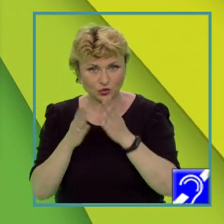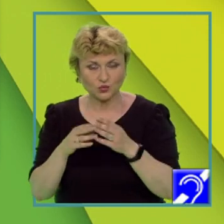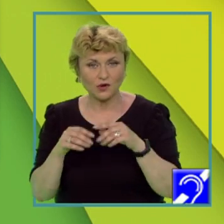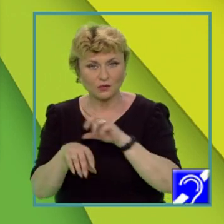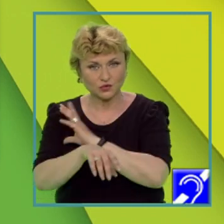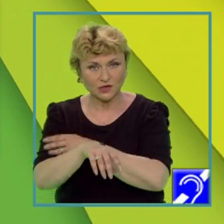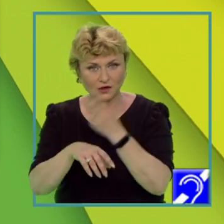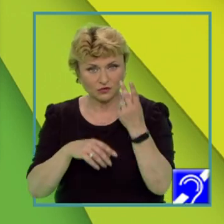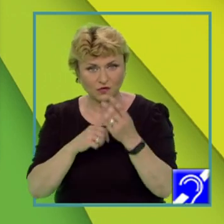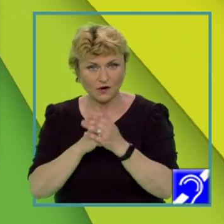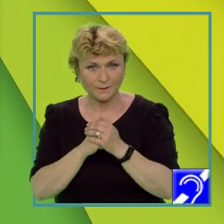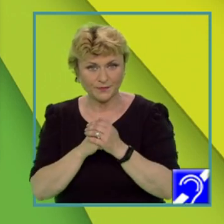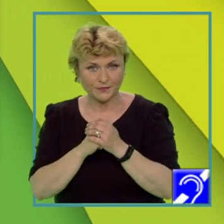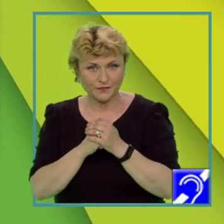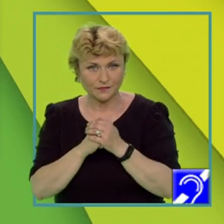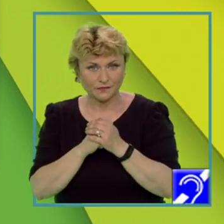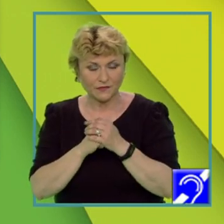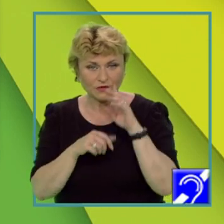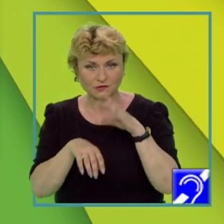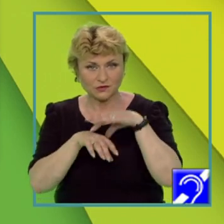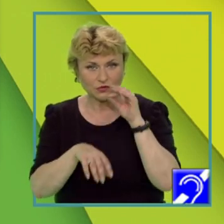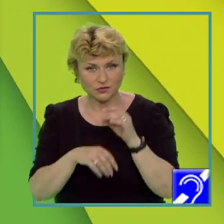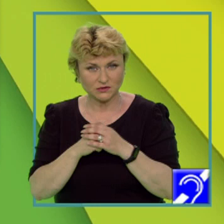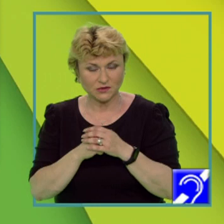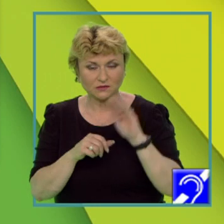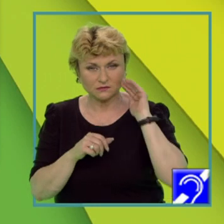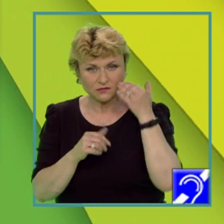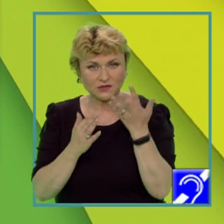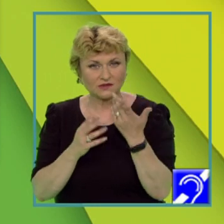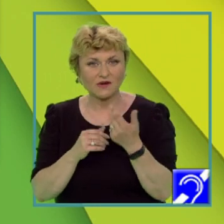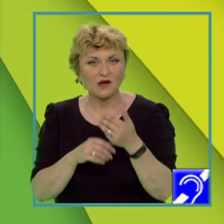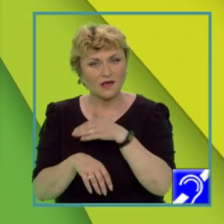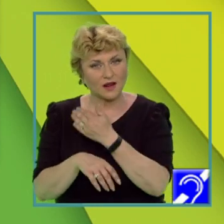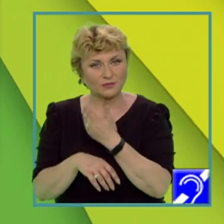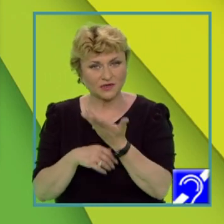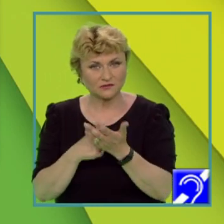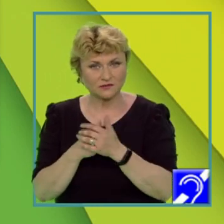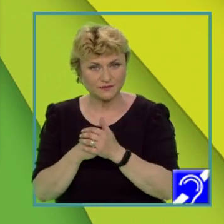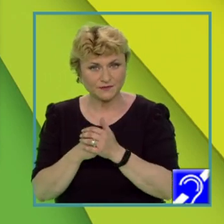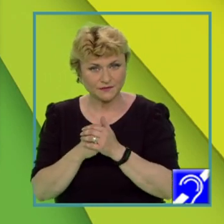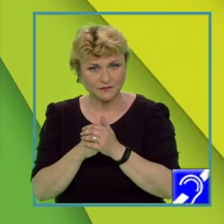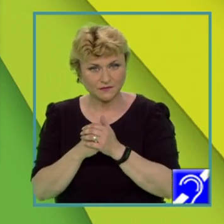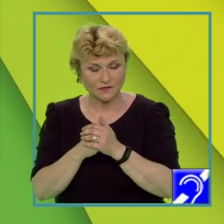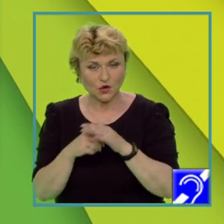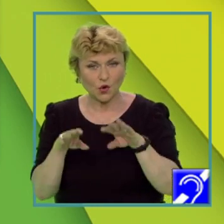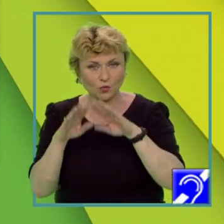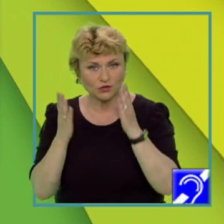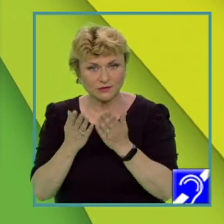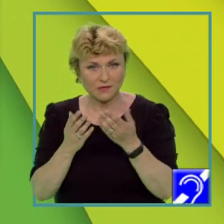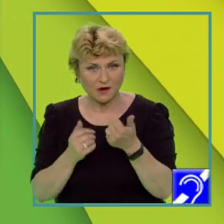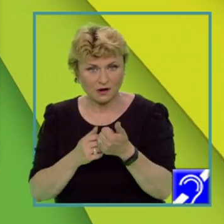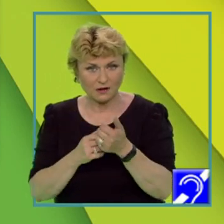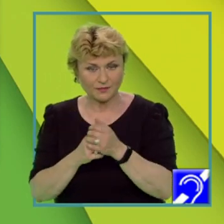para soluție vom reaminti câteva elemente teoretice o mulțime A